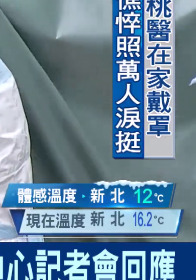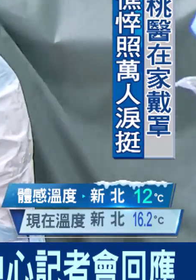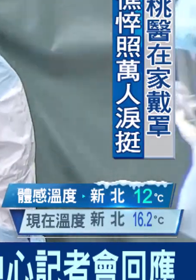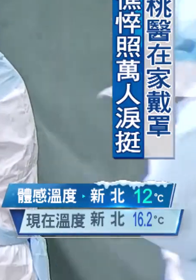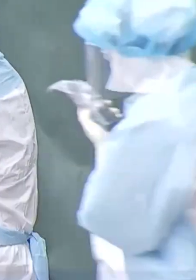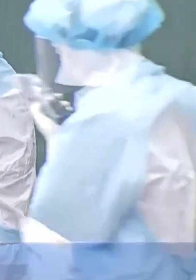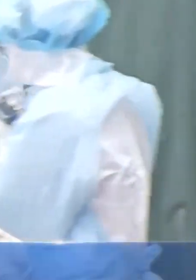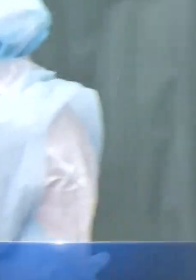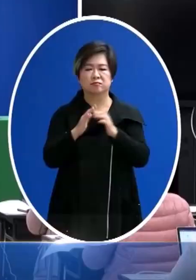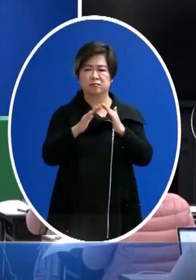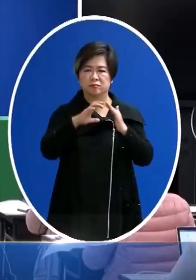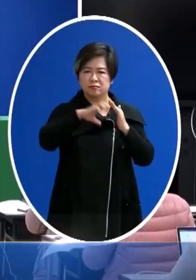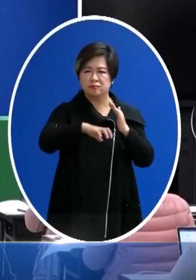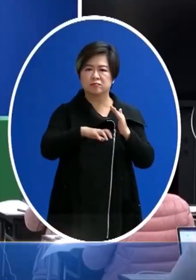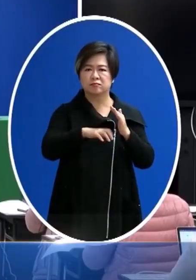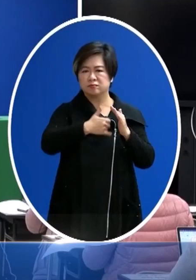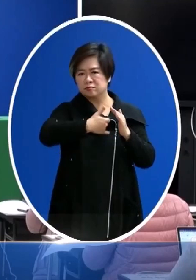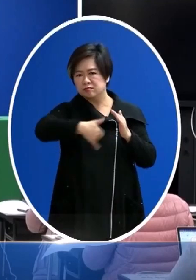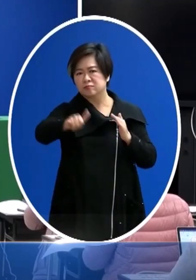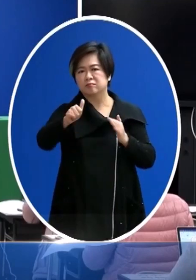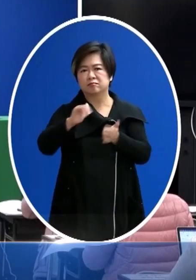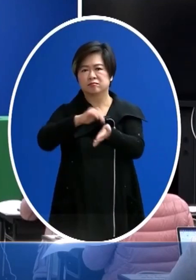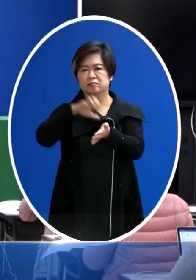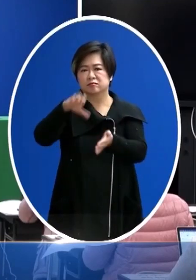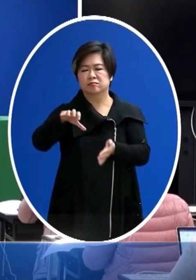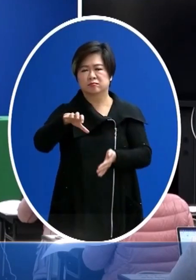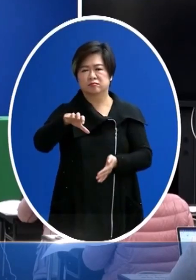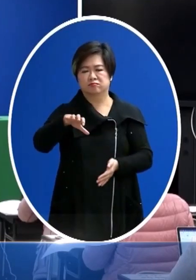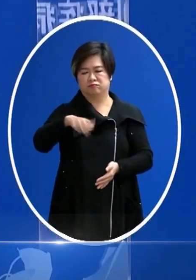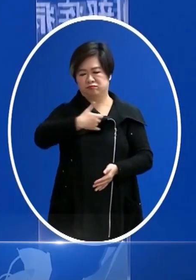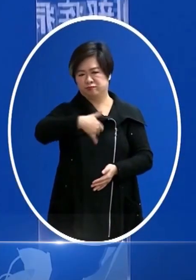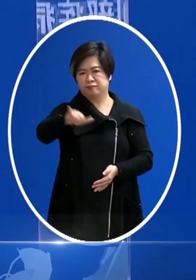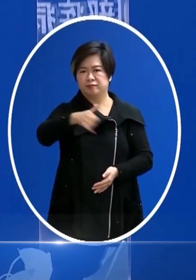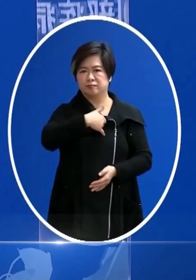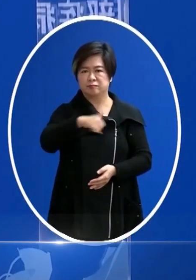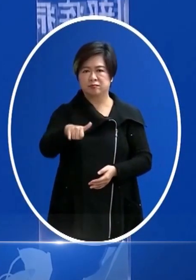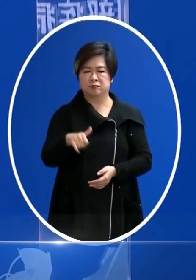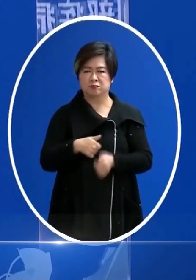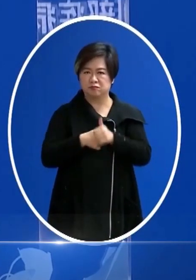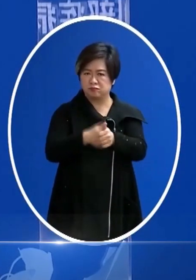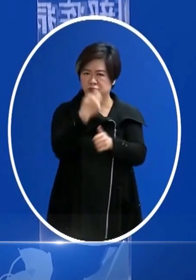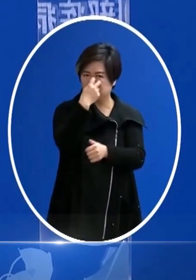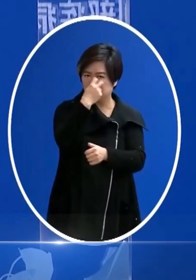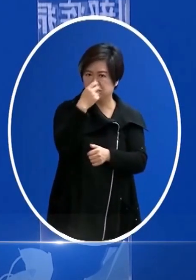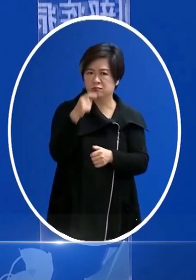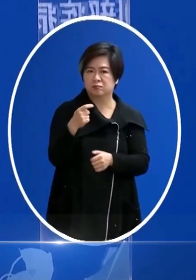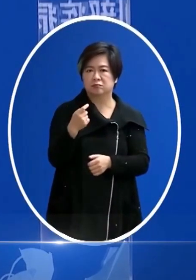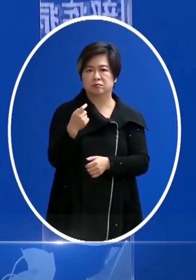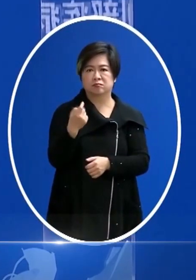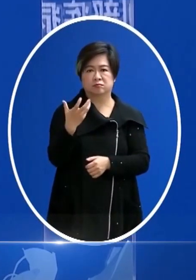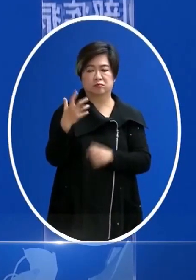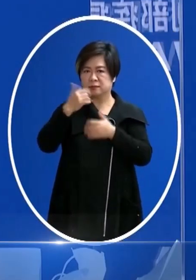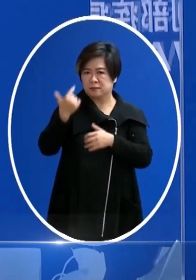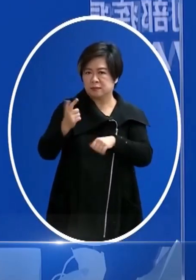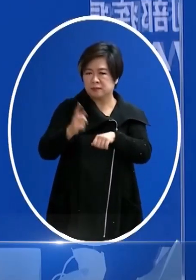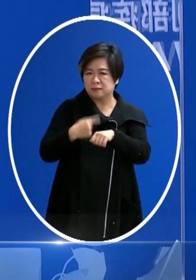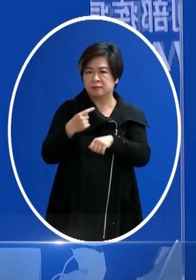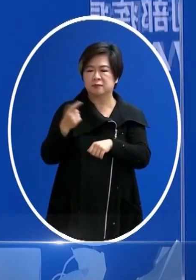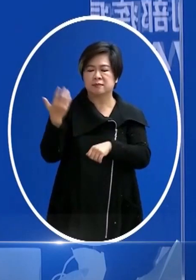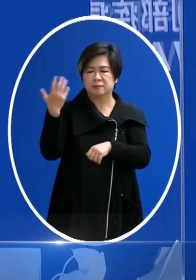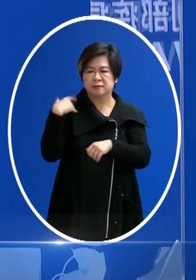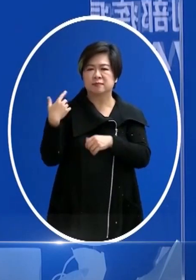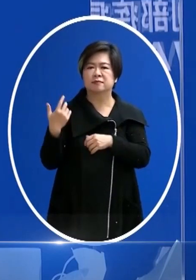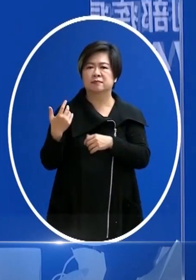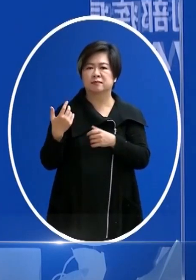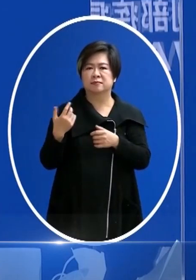他当然有在家里跟医院啦，那不过我们有调查之后，他大概就是主要是还是在家里，他以前